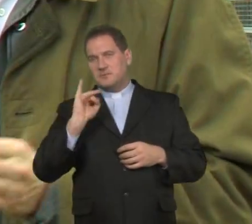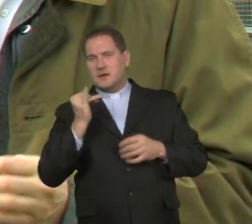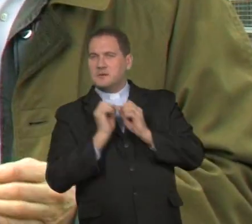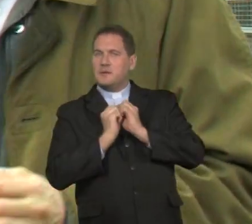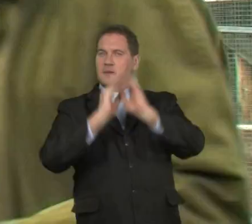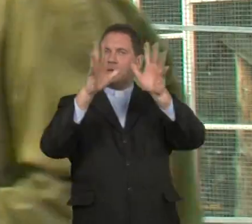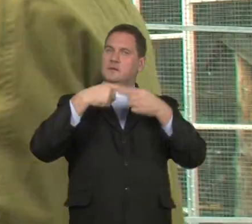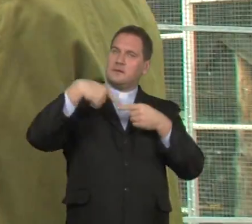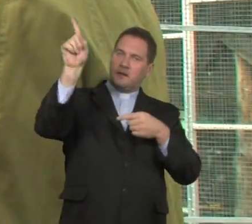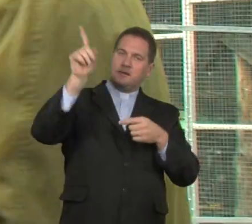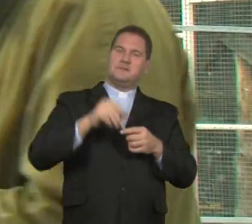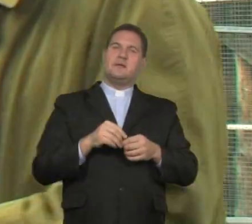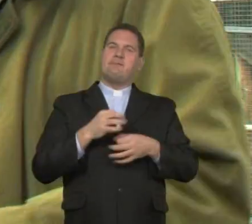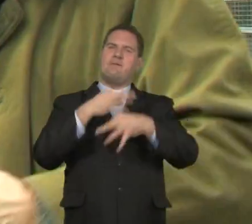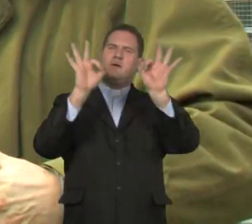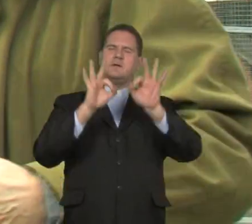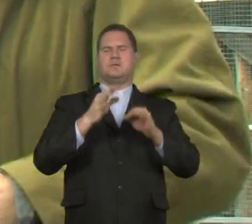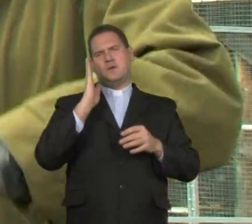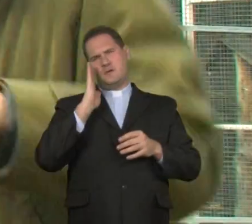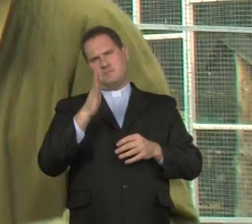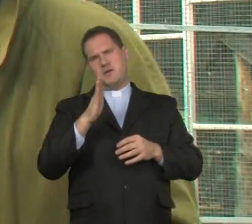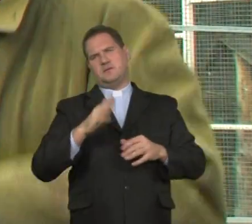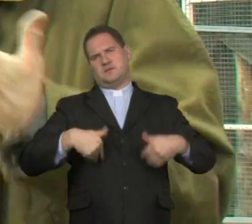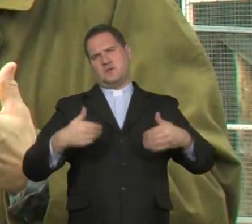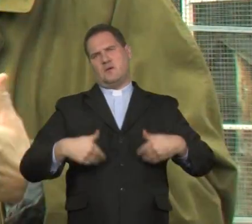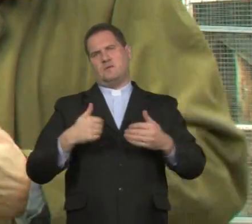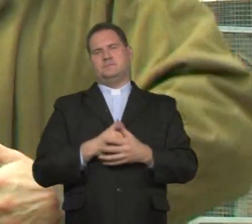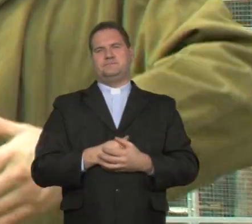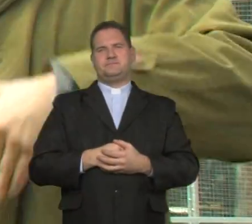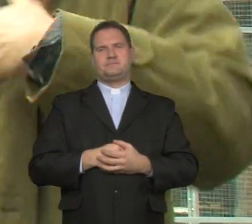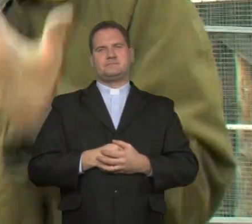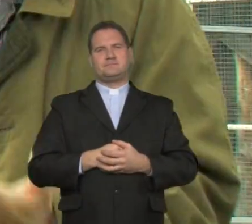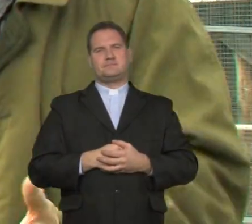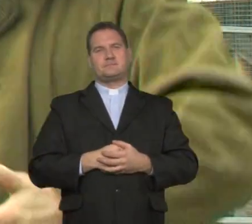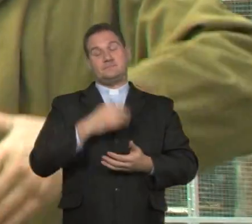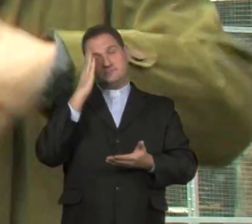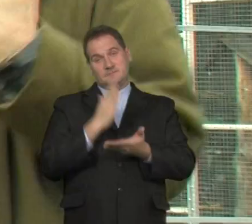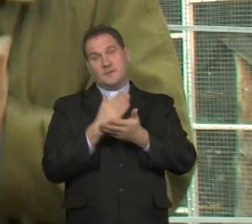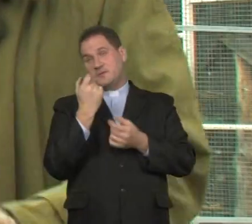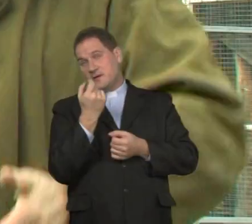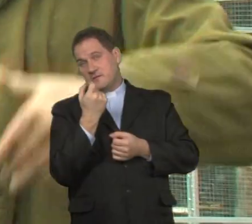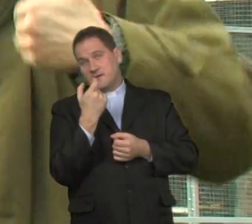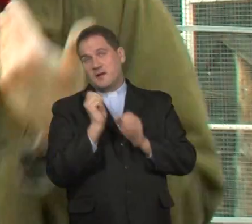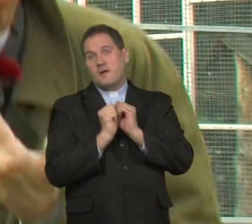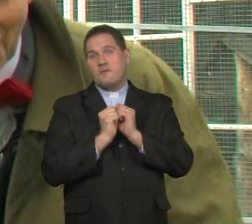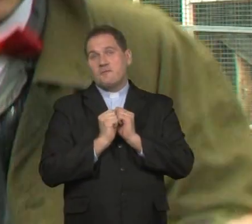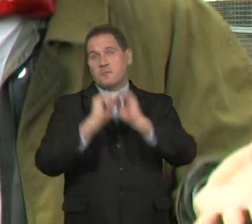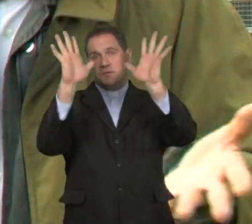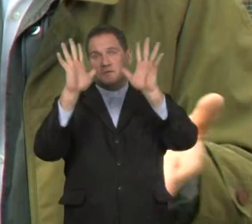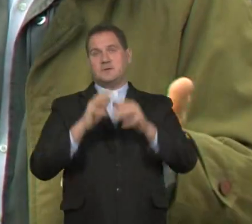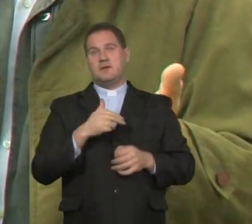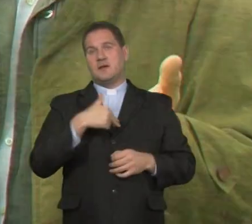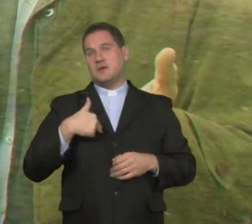I dzięki temu za chwilę zobaczymy, jak ten myszołów sobie poleci na wolność. Już na wolności będzie dochodził do